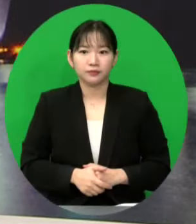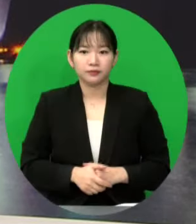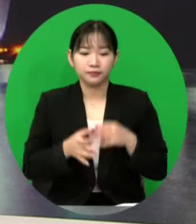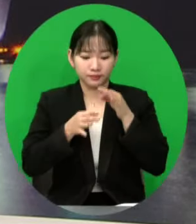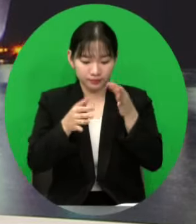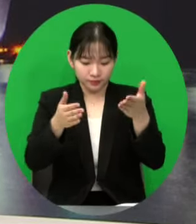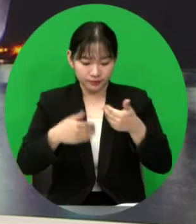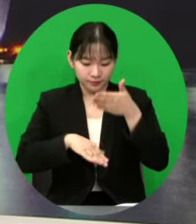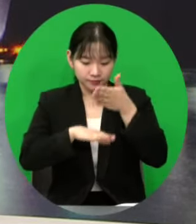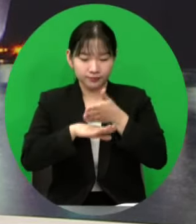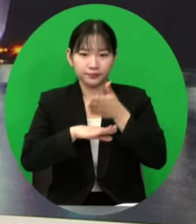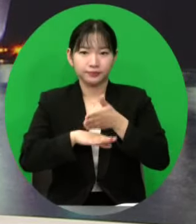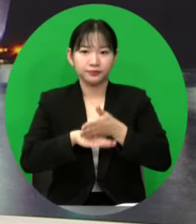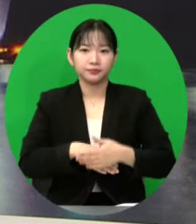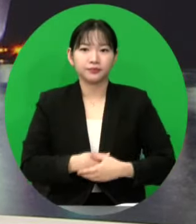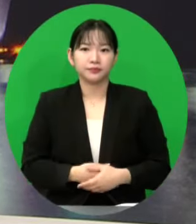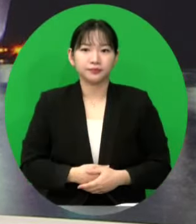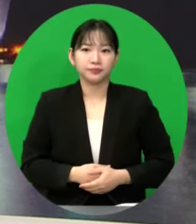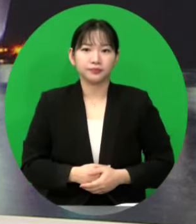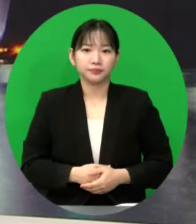성금 보내주신 분들 고맙습니다.